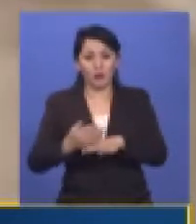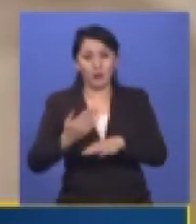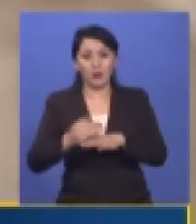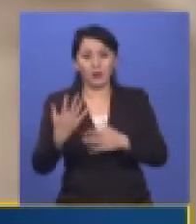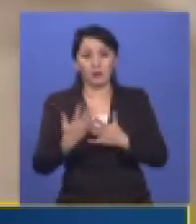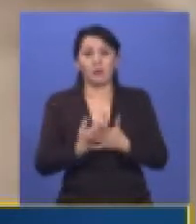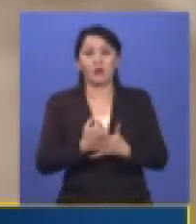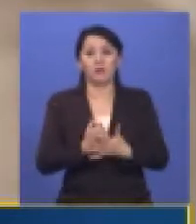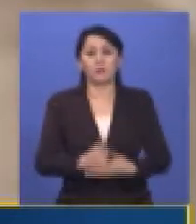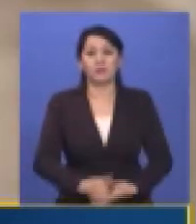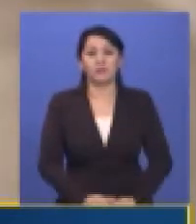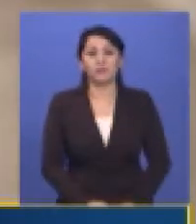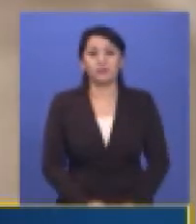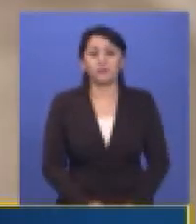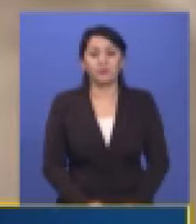алған.